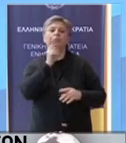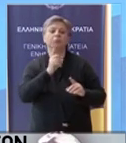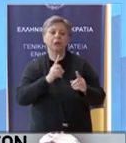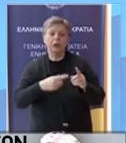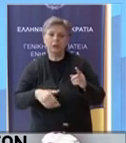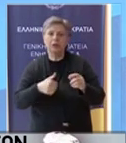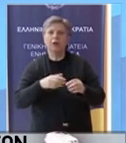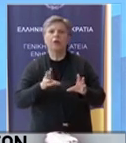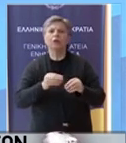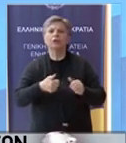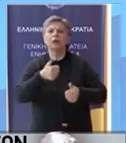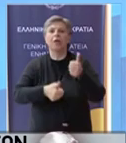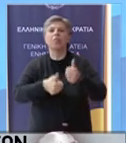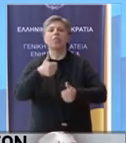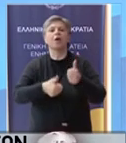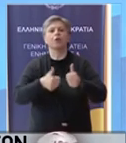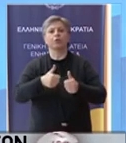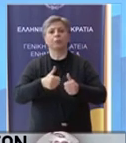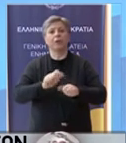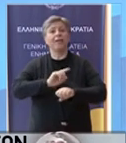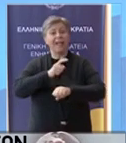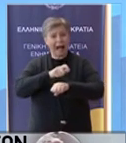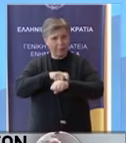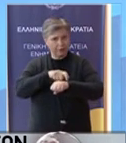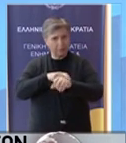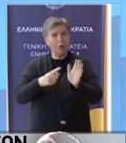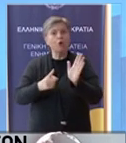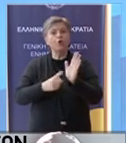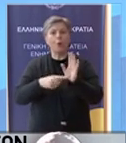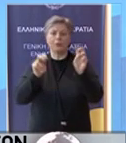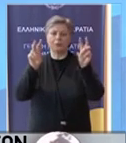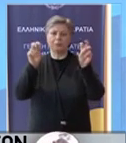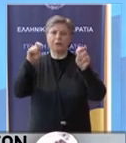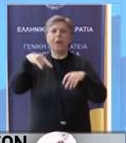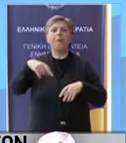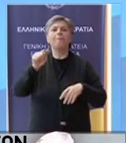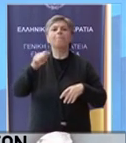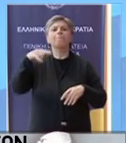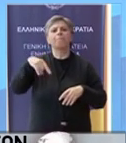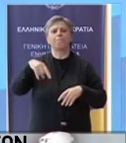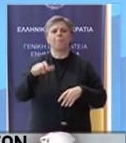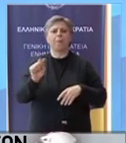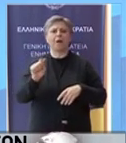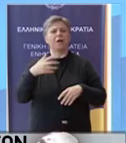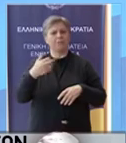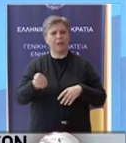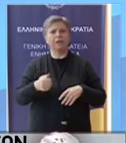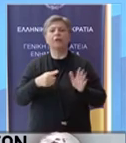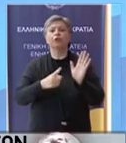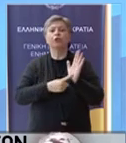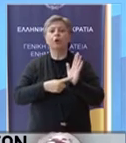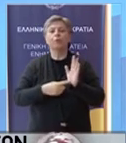το διαγωνισμό, αυτή τη στιγμή ισχύει ο νόμος Παπά. Αυτός ο οποίος αποκαλέσατε νόμος Παπά, ο νόμος 4339